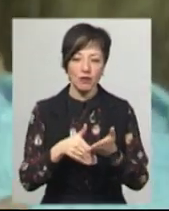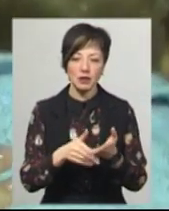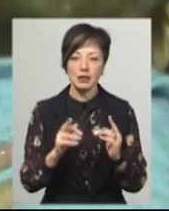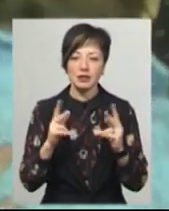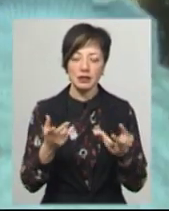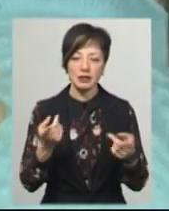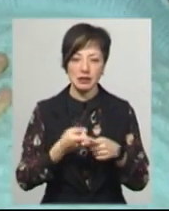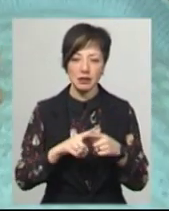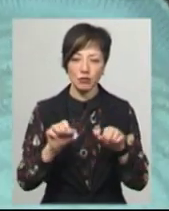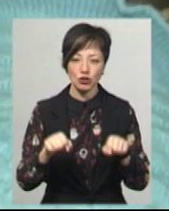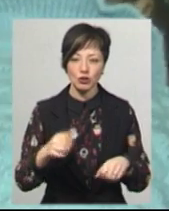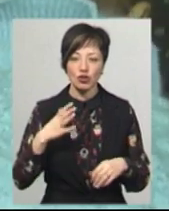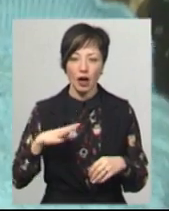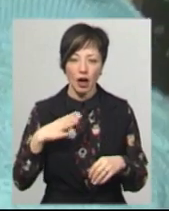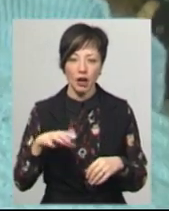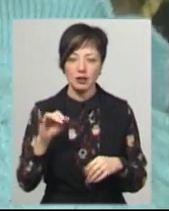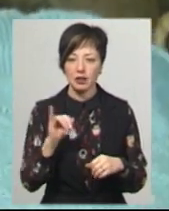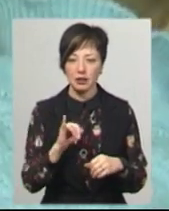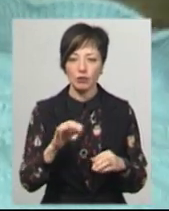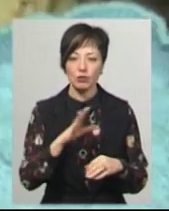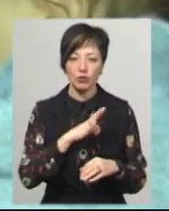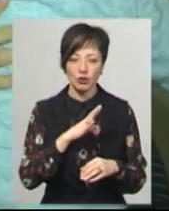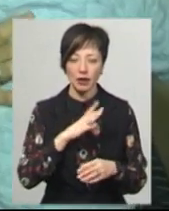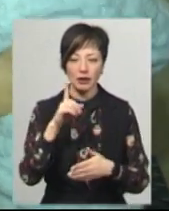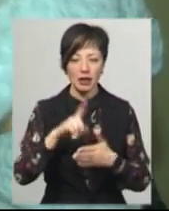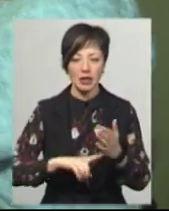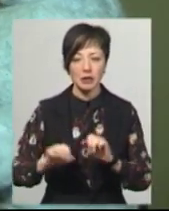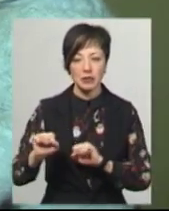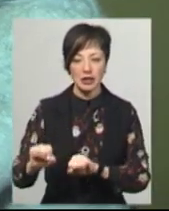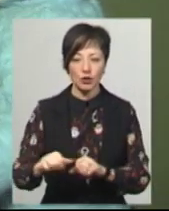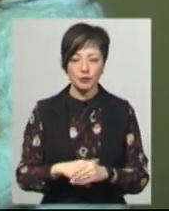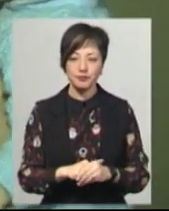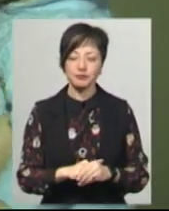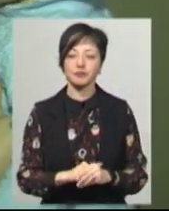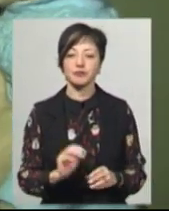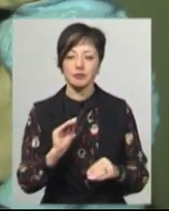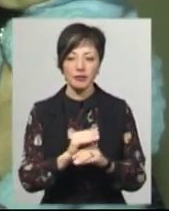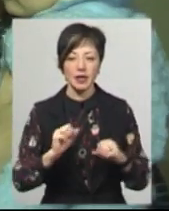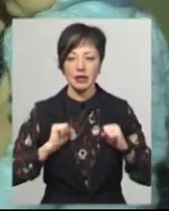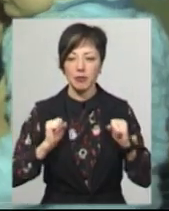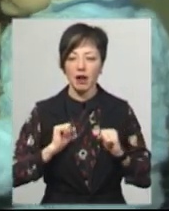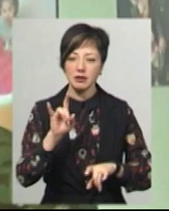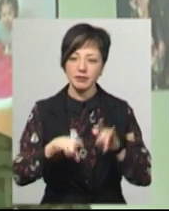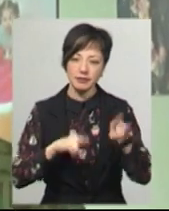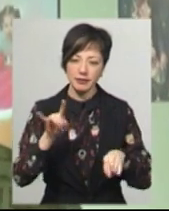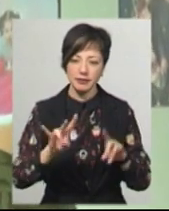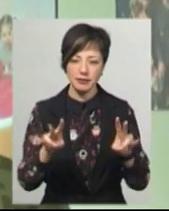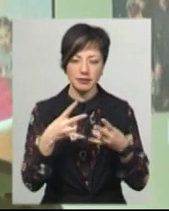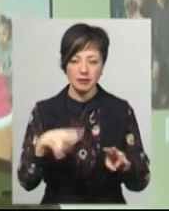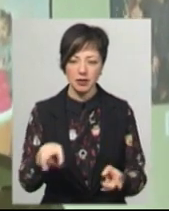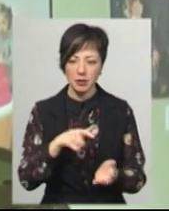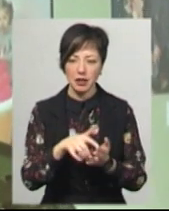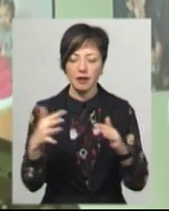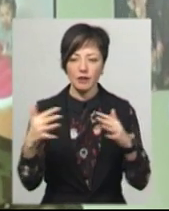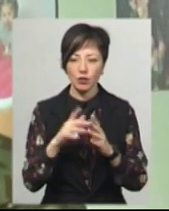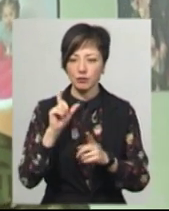можливо, чекати і бути його надійним тилом. Тамара Яніна додає, намагалась відмовити чоловіка йти на війну, на що й